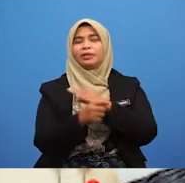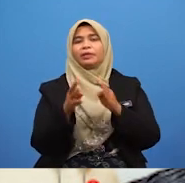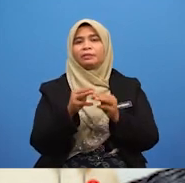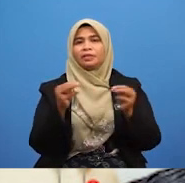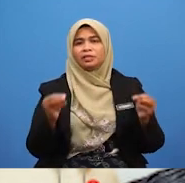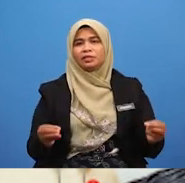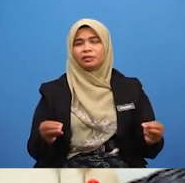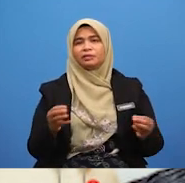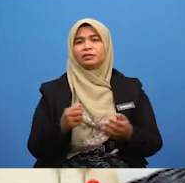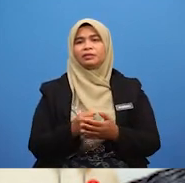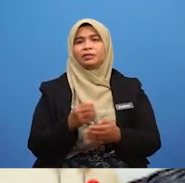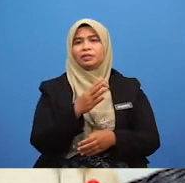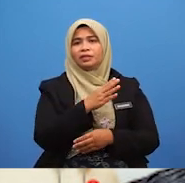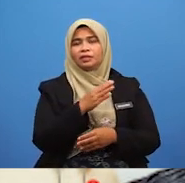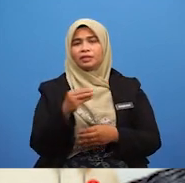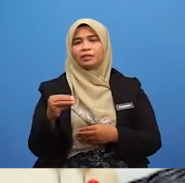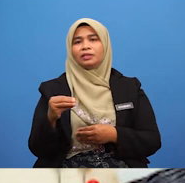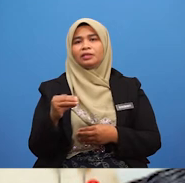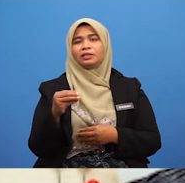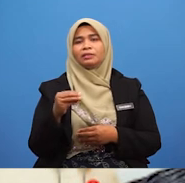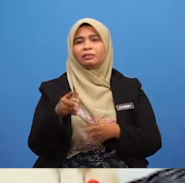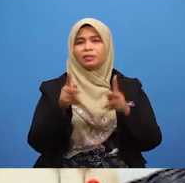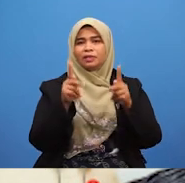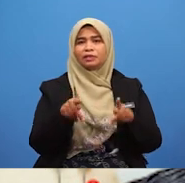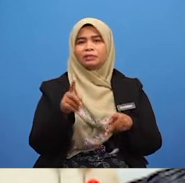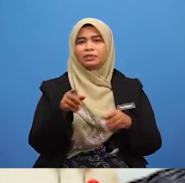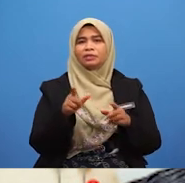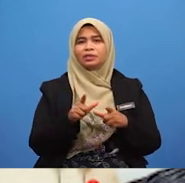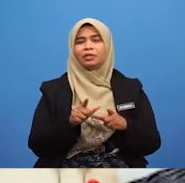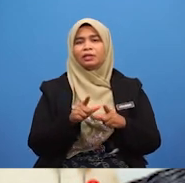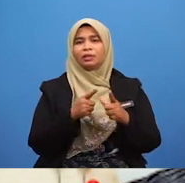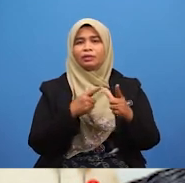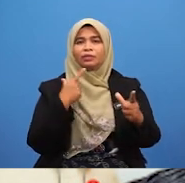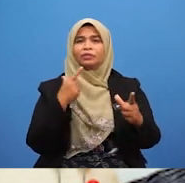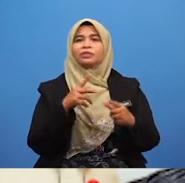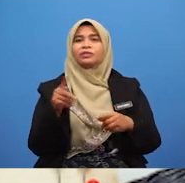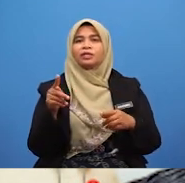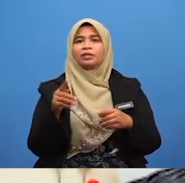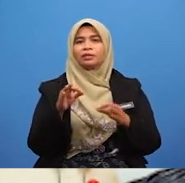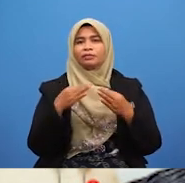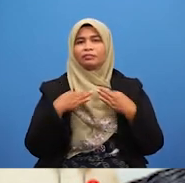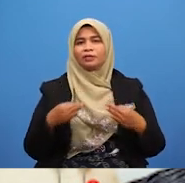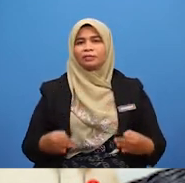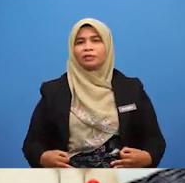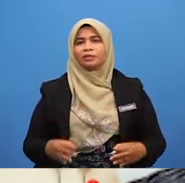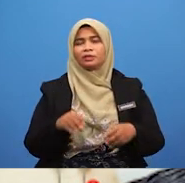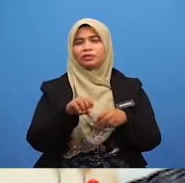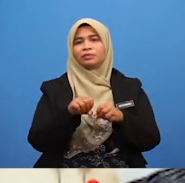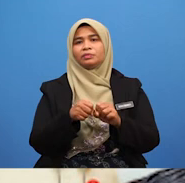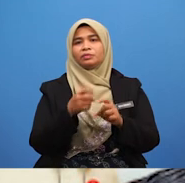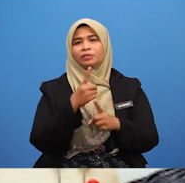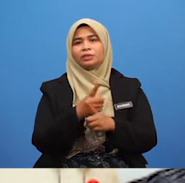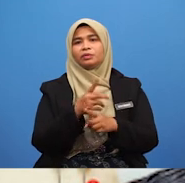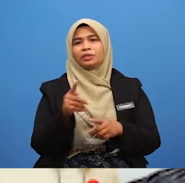menghasilkan produk yang berkualiti tinggi. Yang pertama ialah penyediaan fabric. Pelajar-pelajar perlu